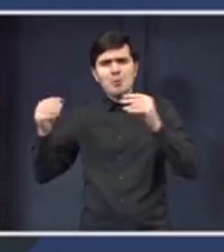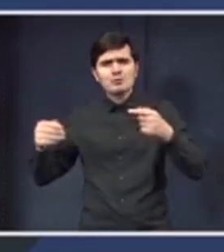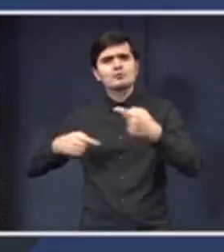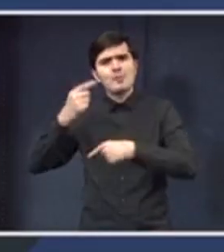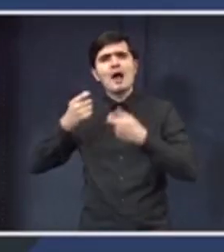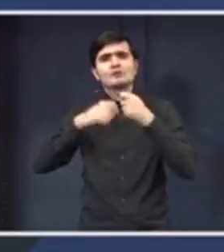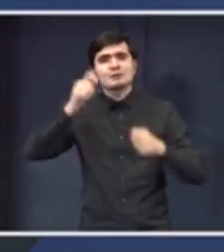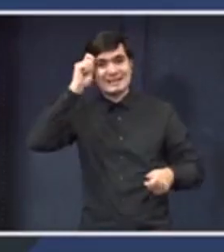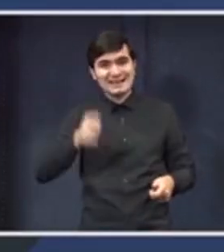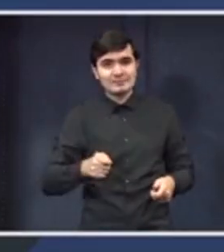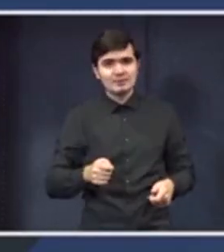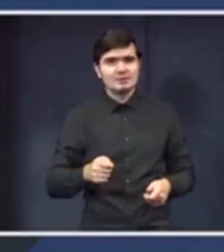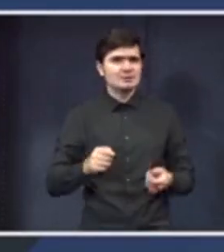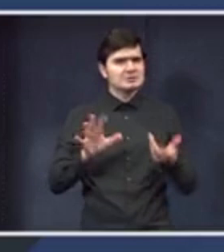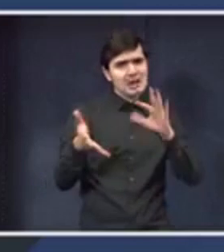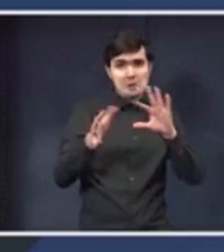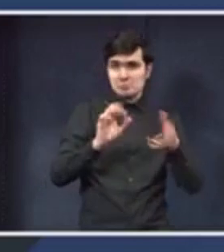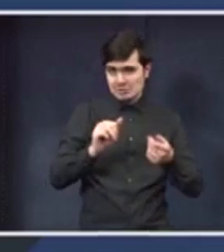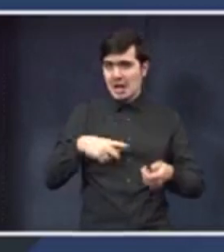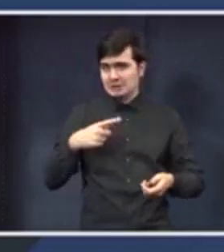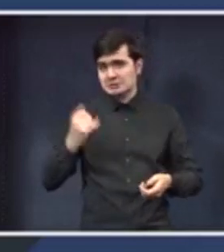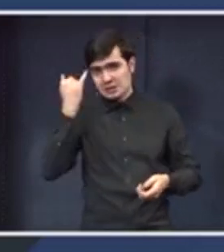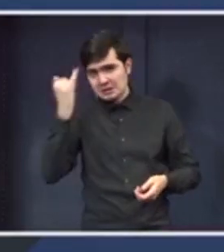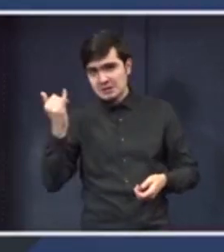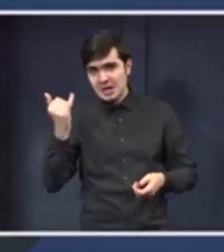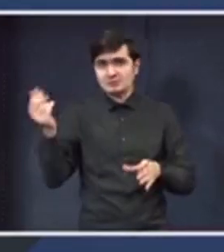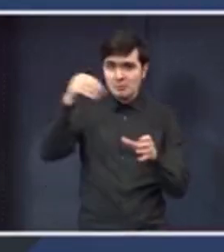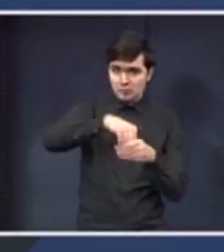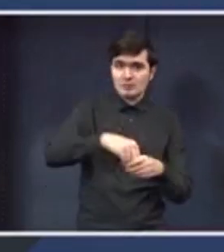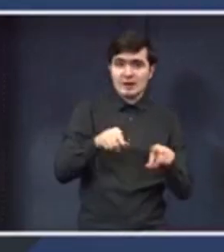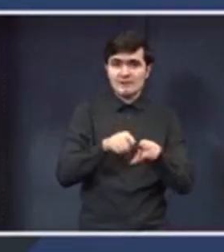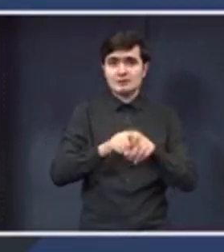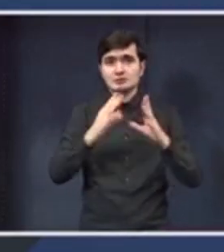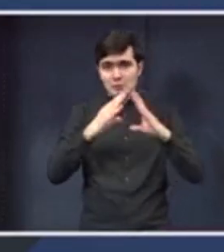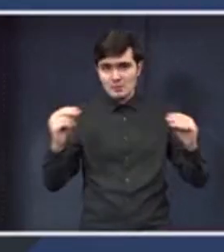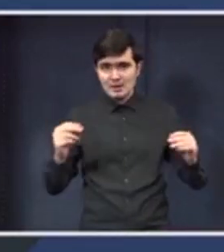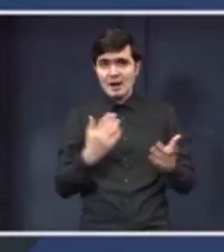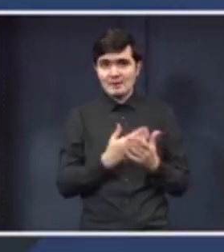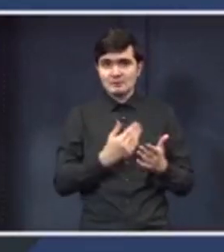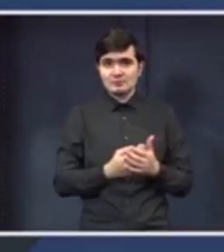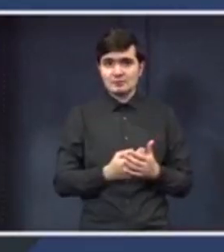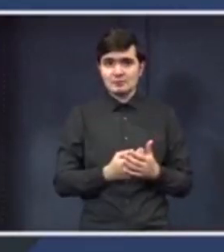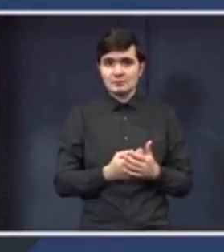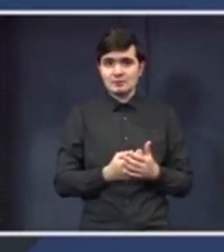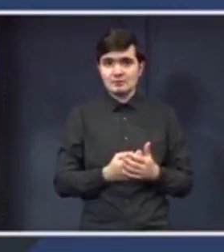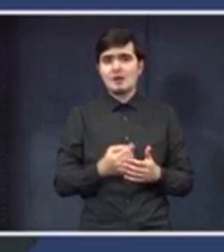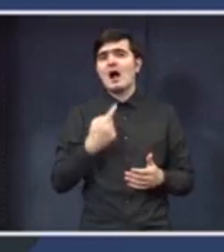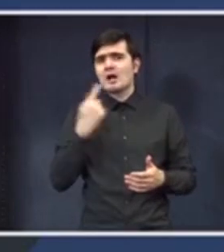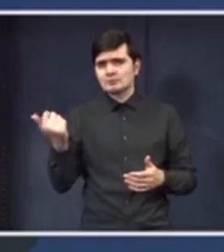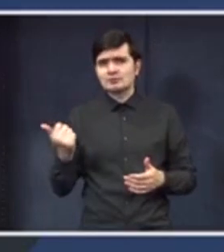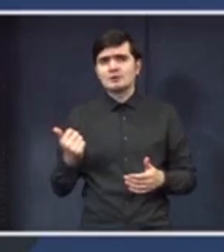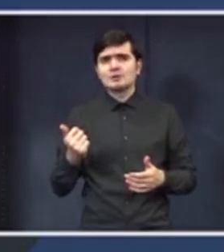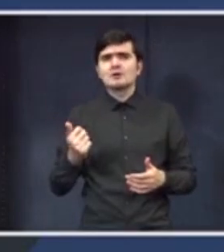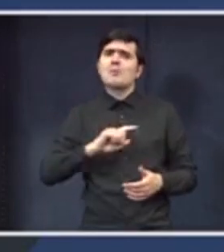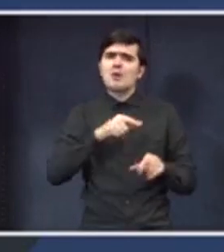vom respecta. Deci nu este exclus ca aceste posibilități să fie introduse și la noi, având în vedere că inclusiv Adina Bălean a spus că poate